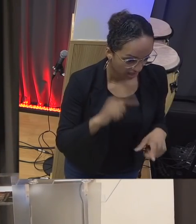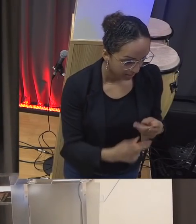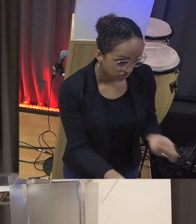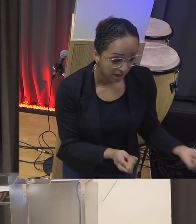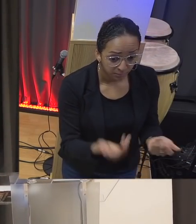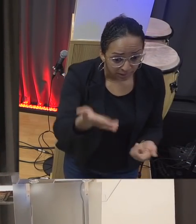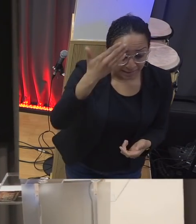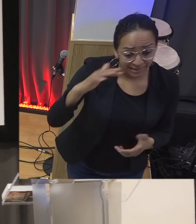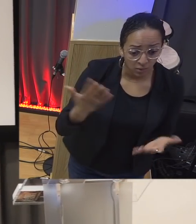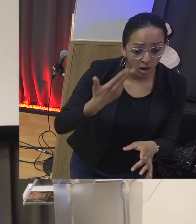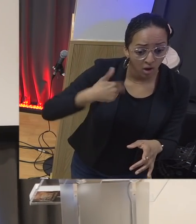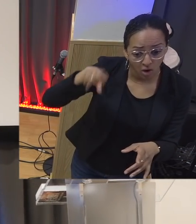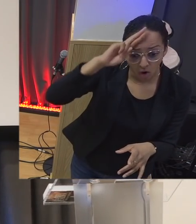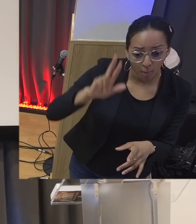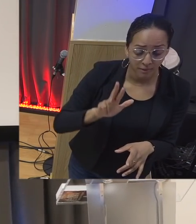100 millions d'habitants